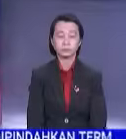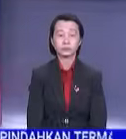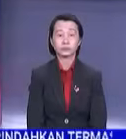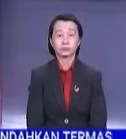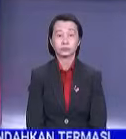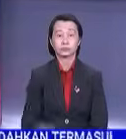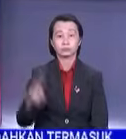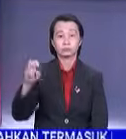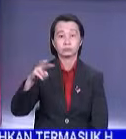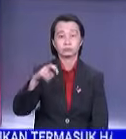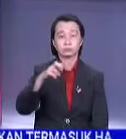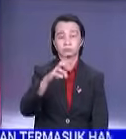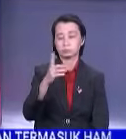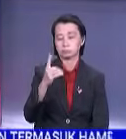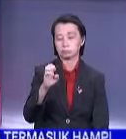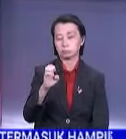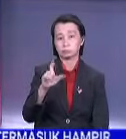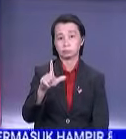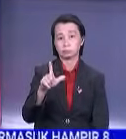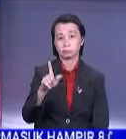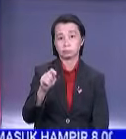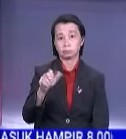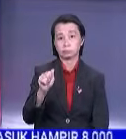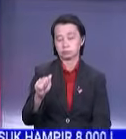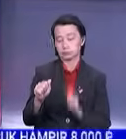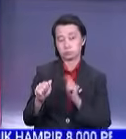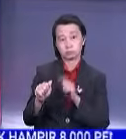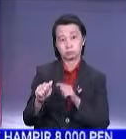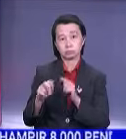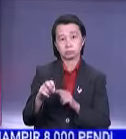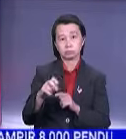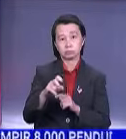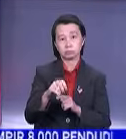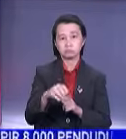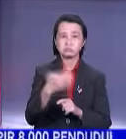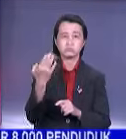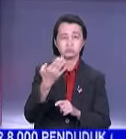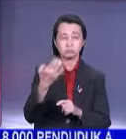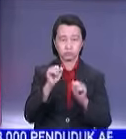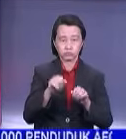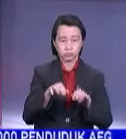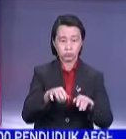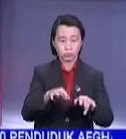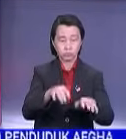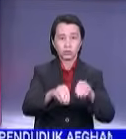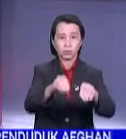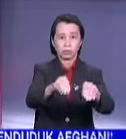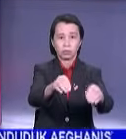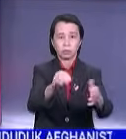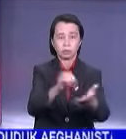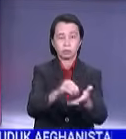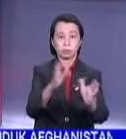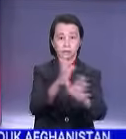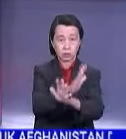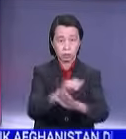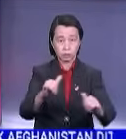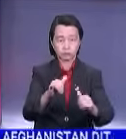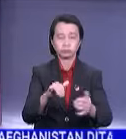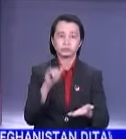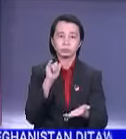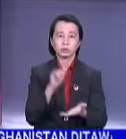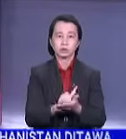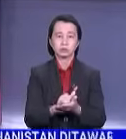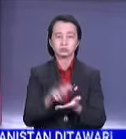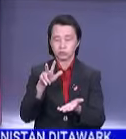boring Delta kini dikenal sebagai dominan Young menjangkiti penduduk desa perkara